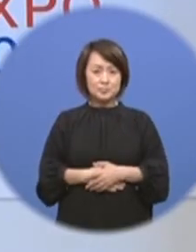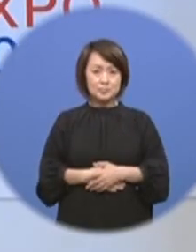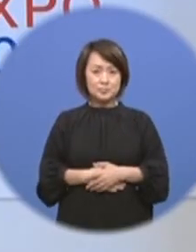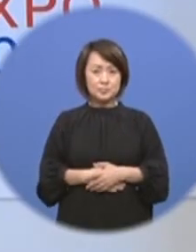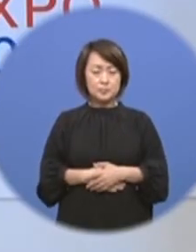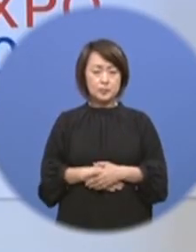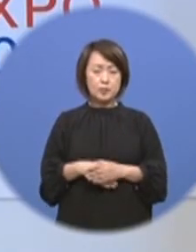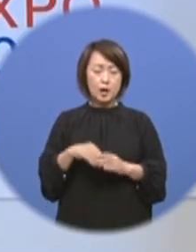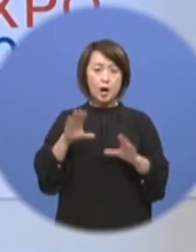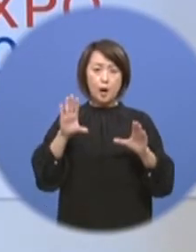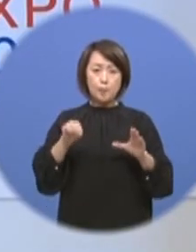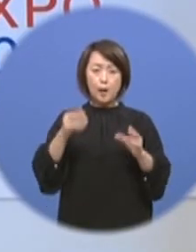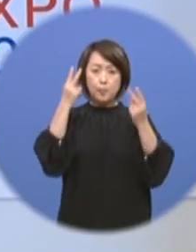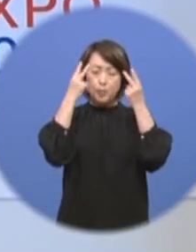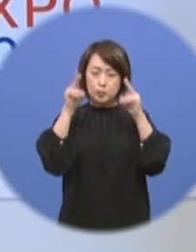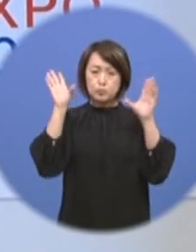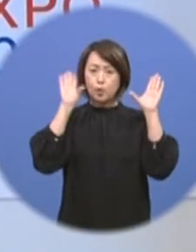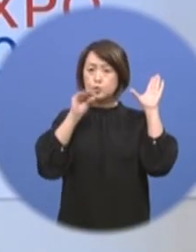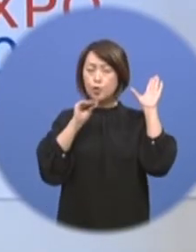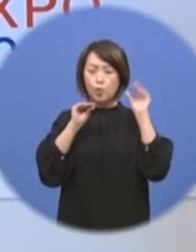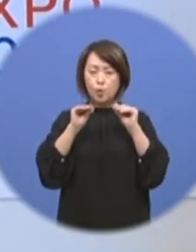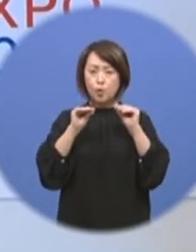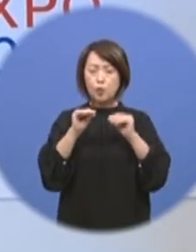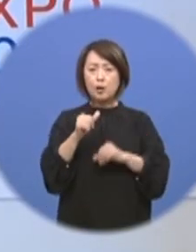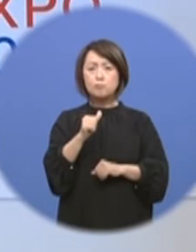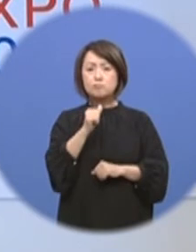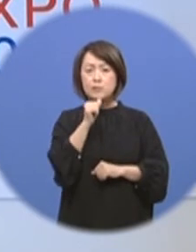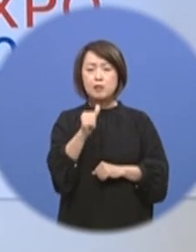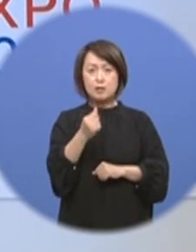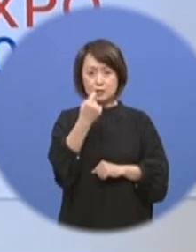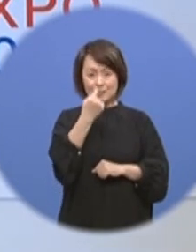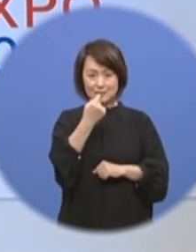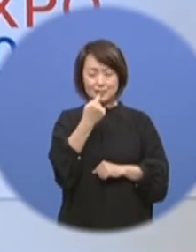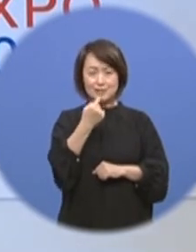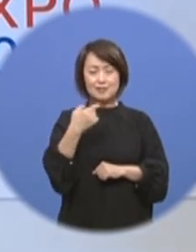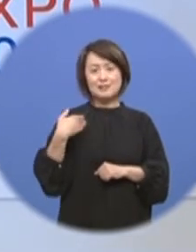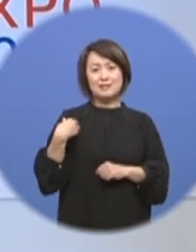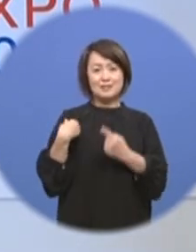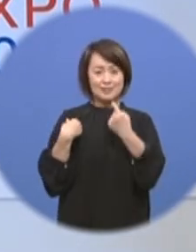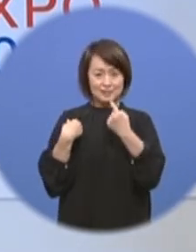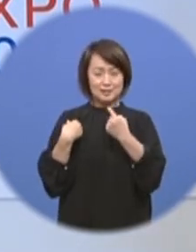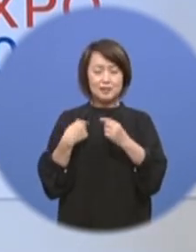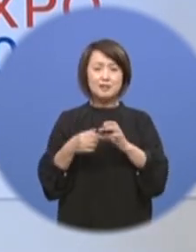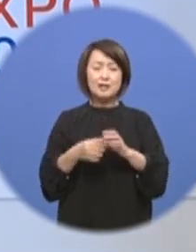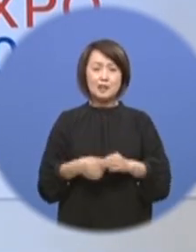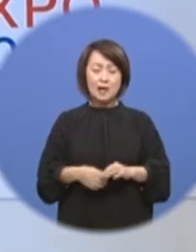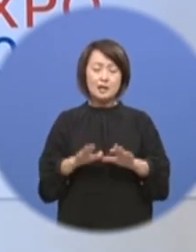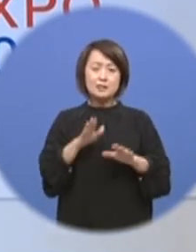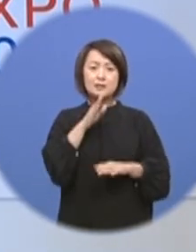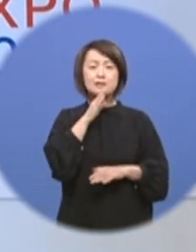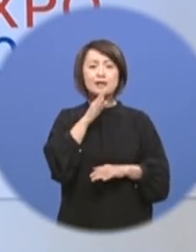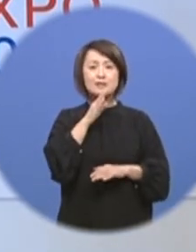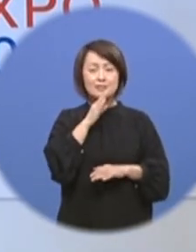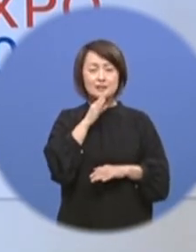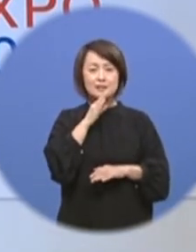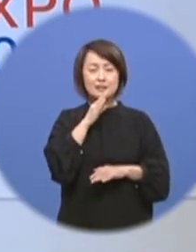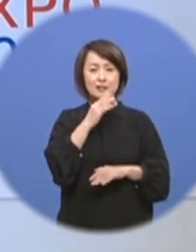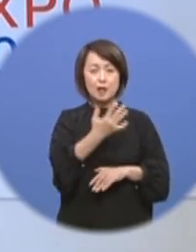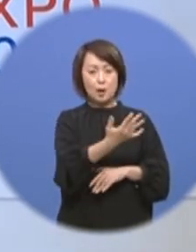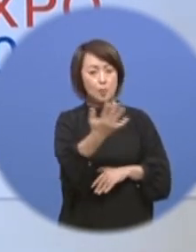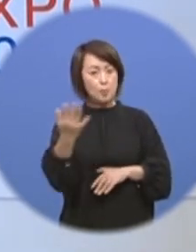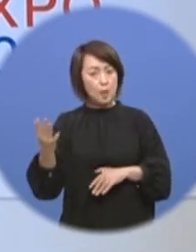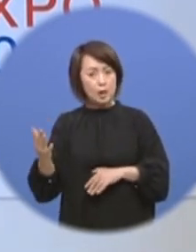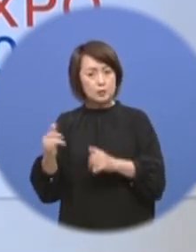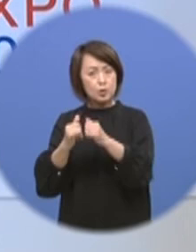万博の情報で天一オープンにされてないというか意外と知らないので実際あのーなんて言うんでしょう周りの人